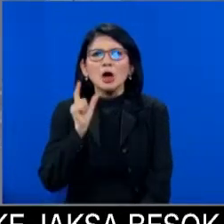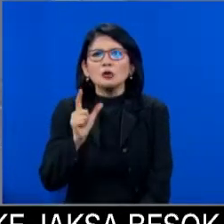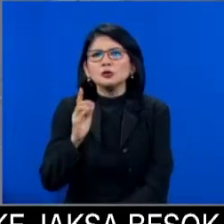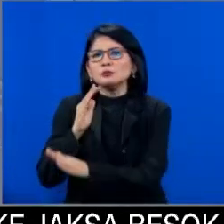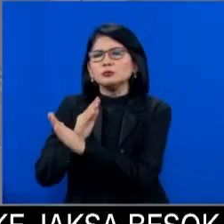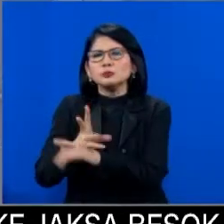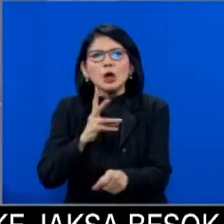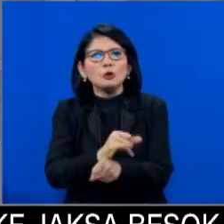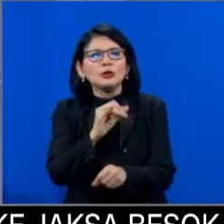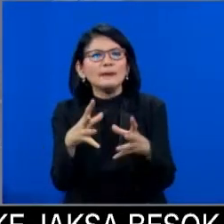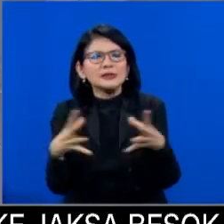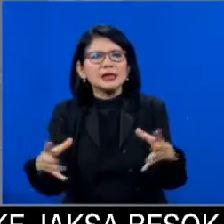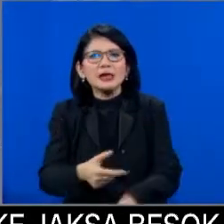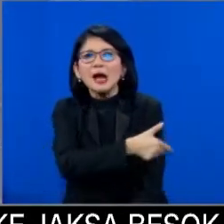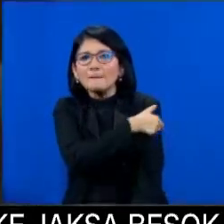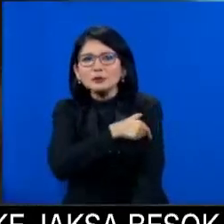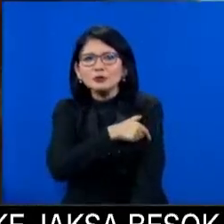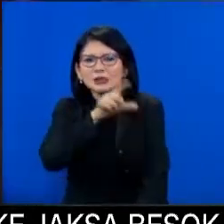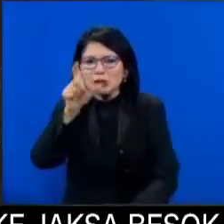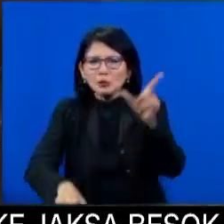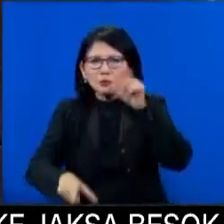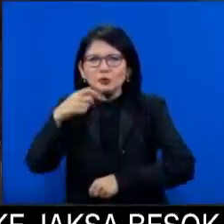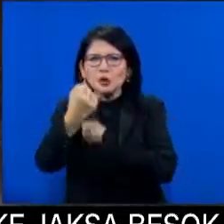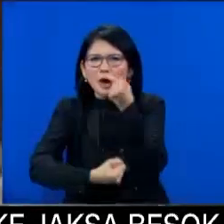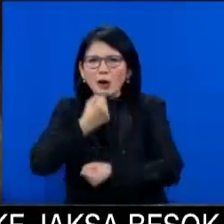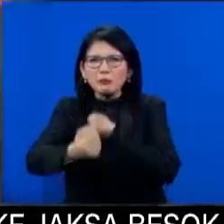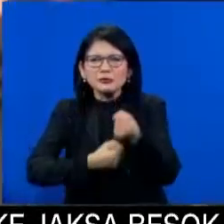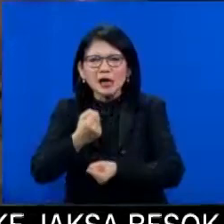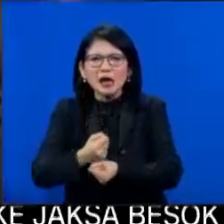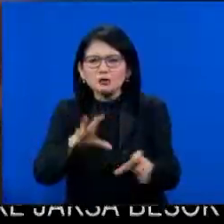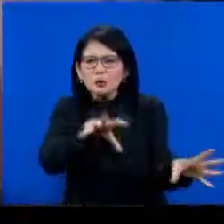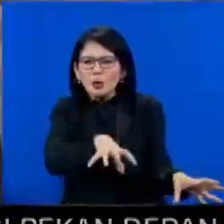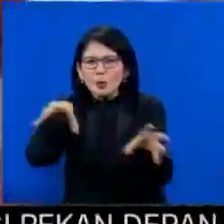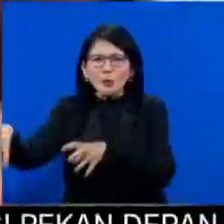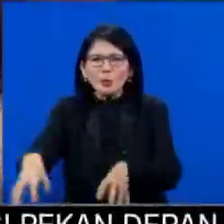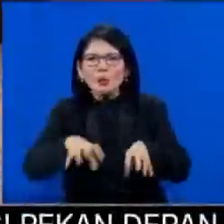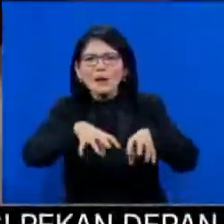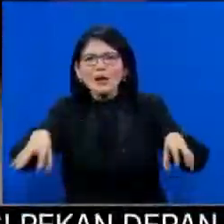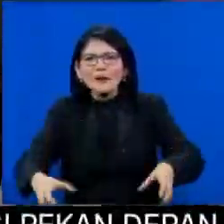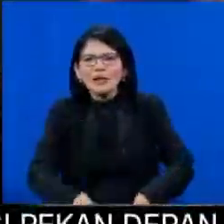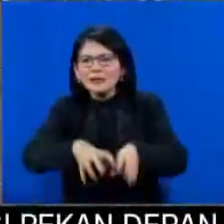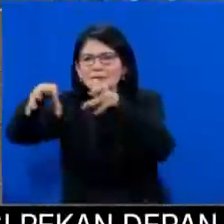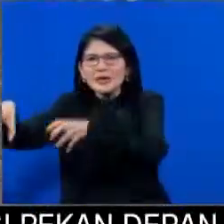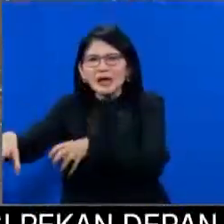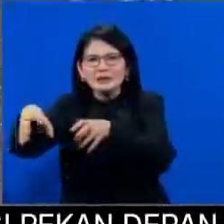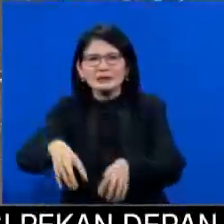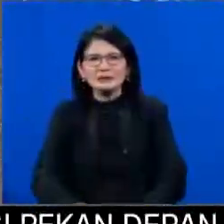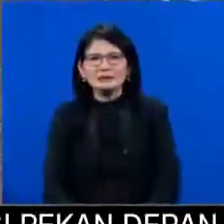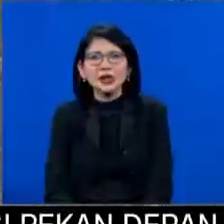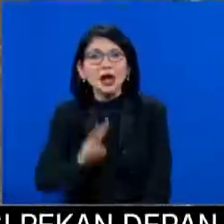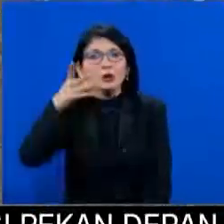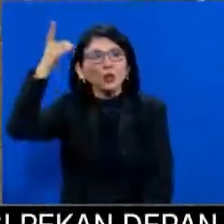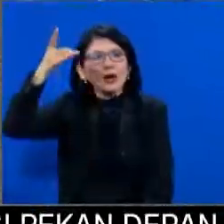yang semakin besar, petugas dan warga setempat terus berusaha untuk memindahkan dan menyelamatkan harta benda milik warga. Dua desa